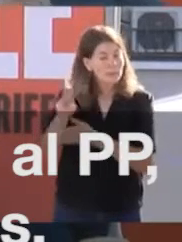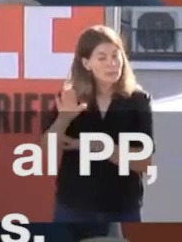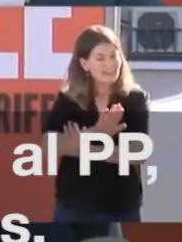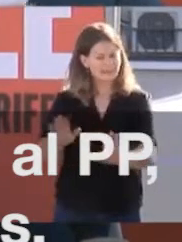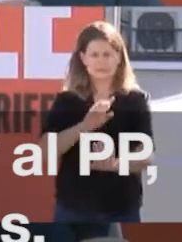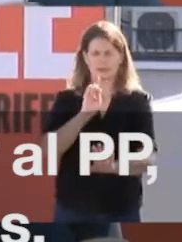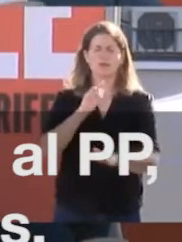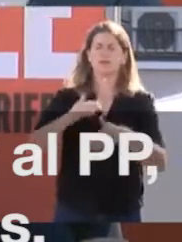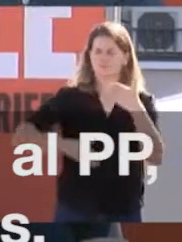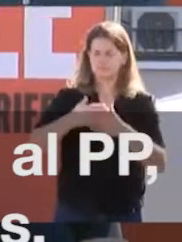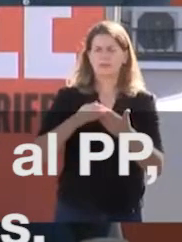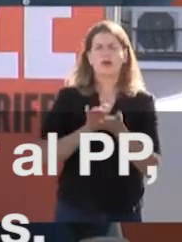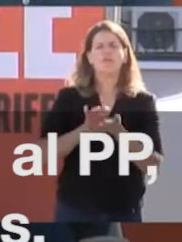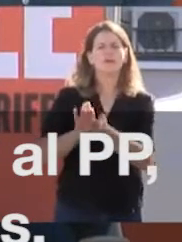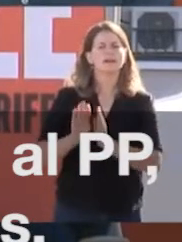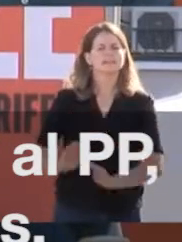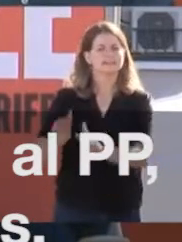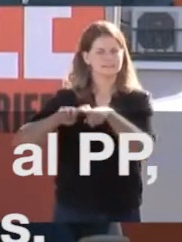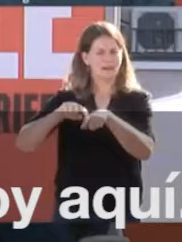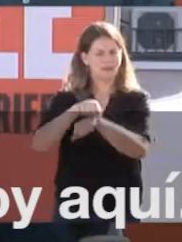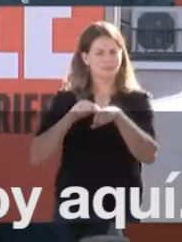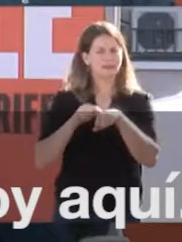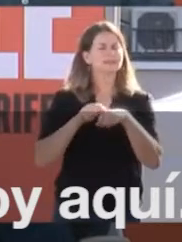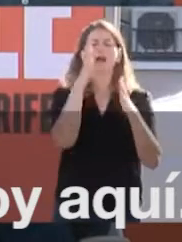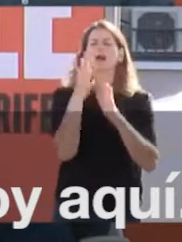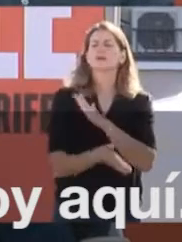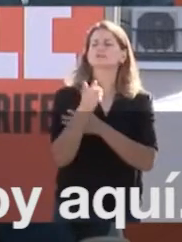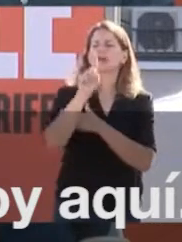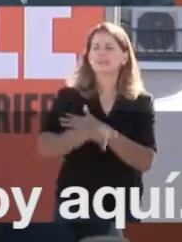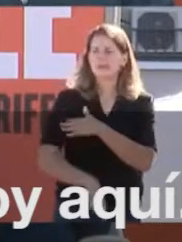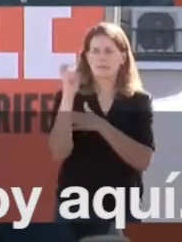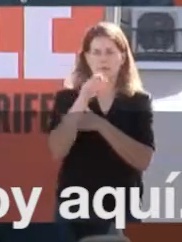Popular, sinó de fer fora les seves polítiques. I per això també estem avui aquí.